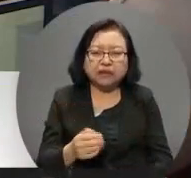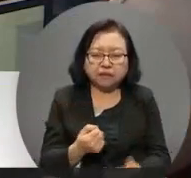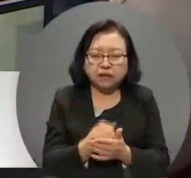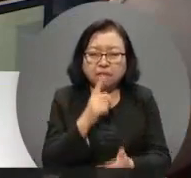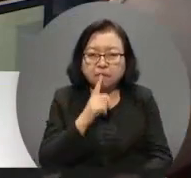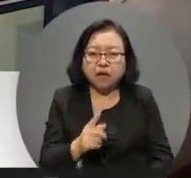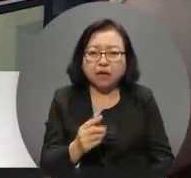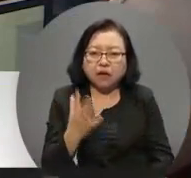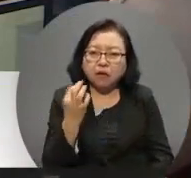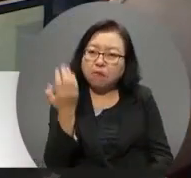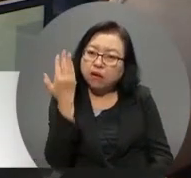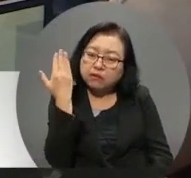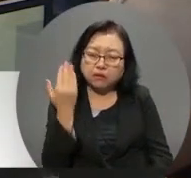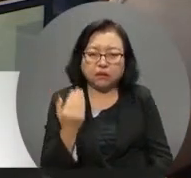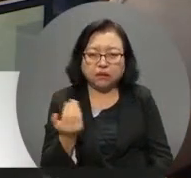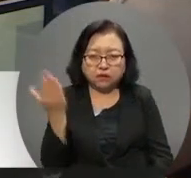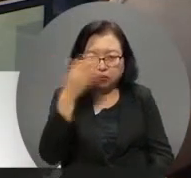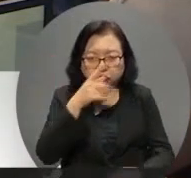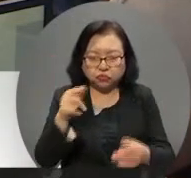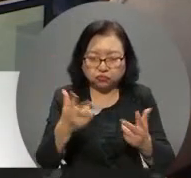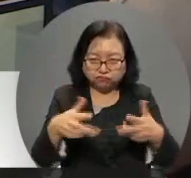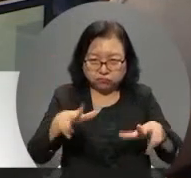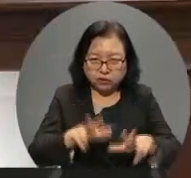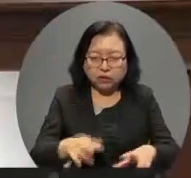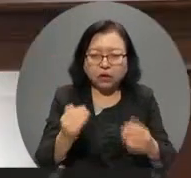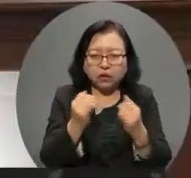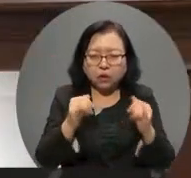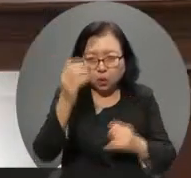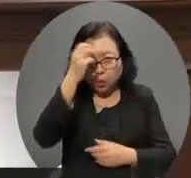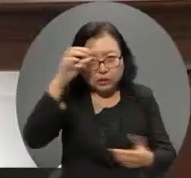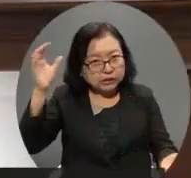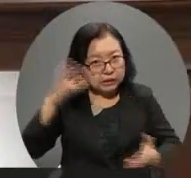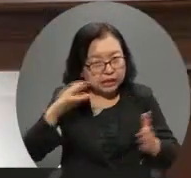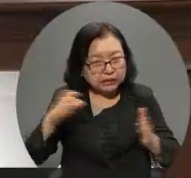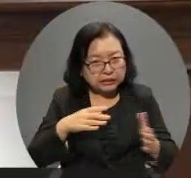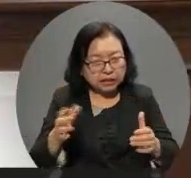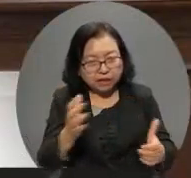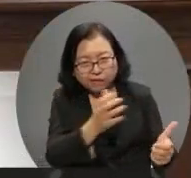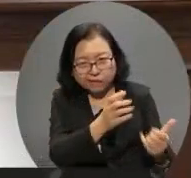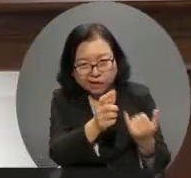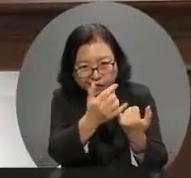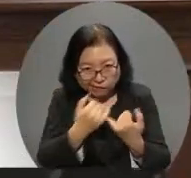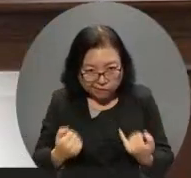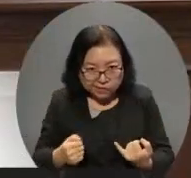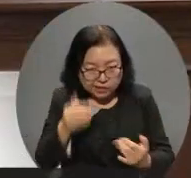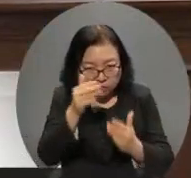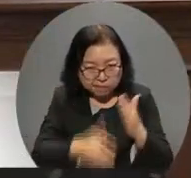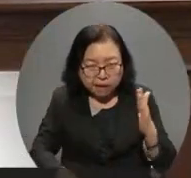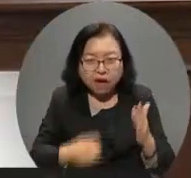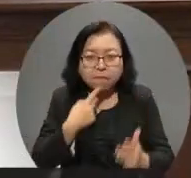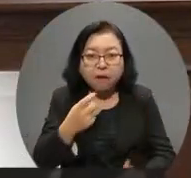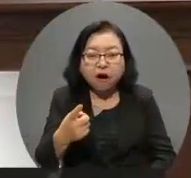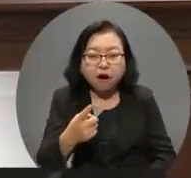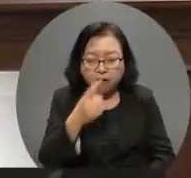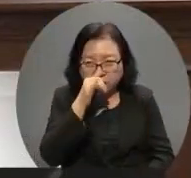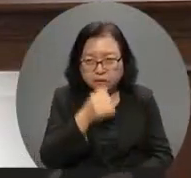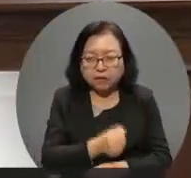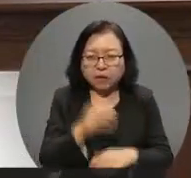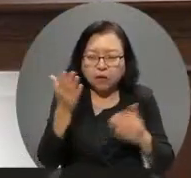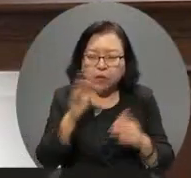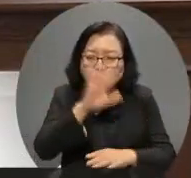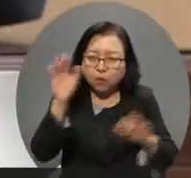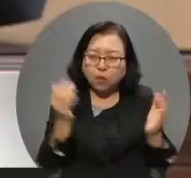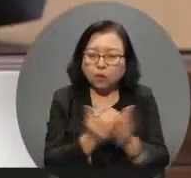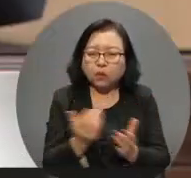얼마 전에는 청주의 한 공원에서 여고생 납치 미수 사건도 있었다면서 모든 공원과 공중화장실에